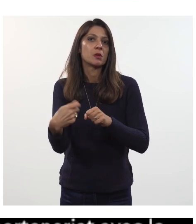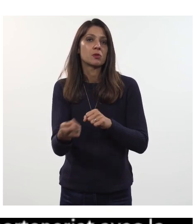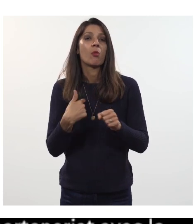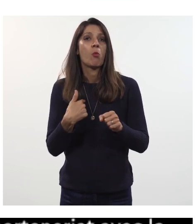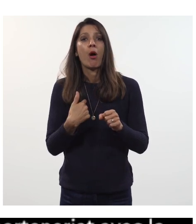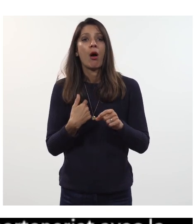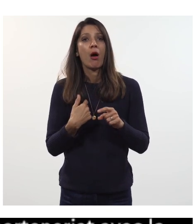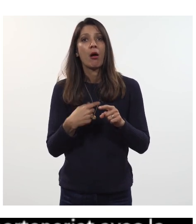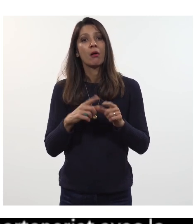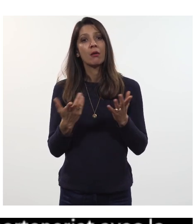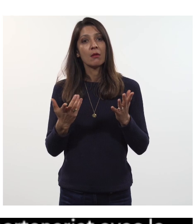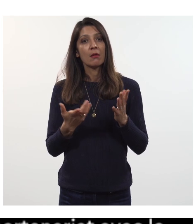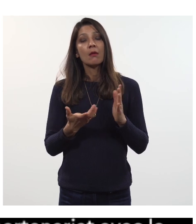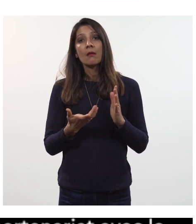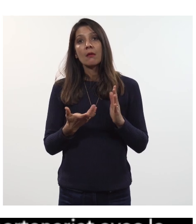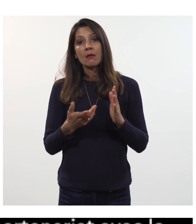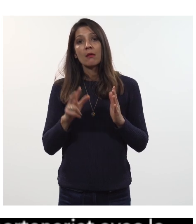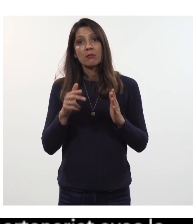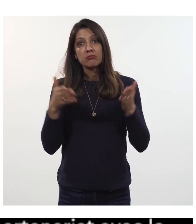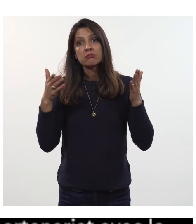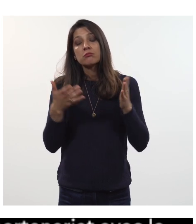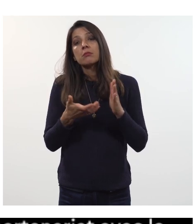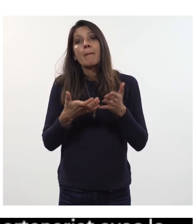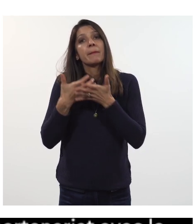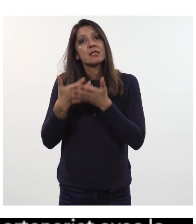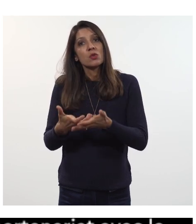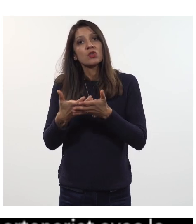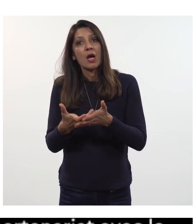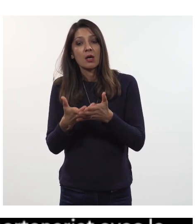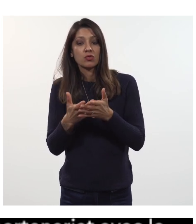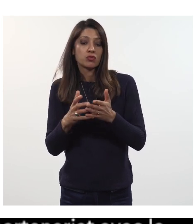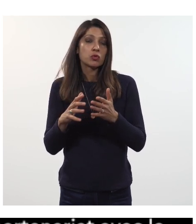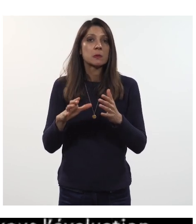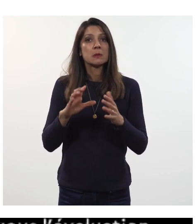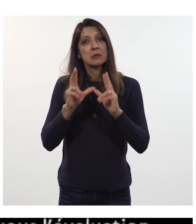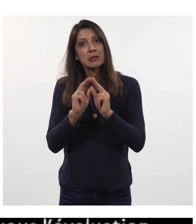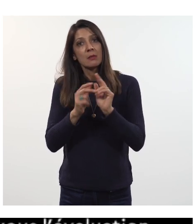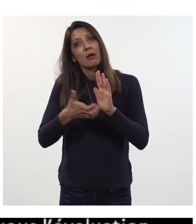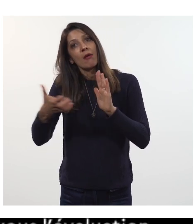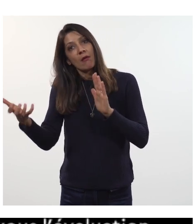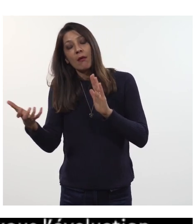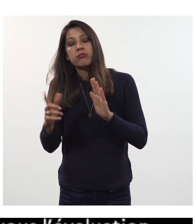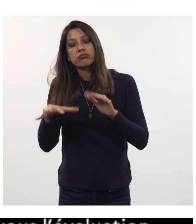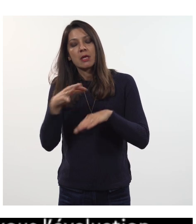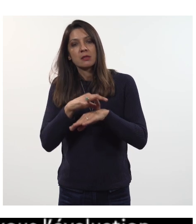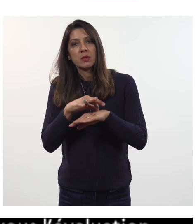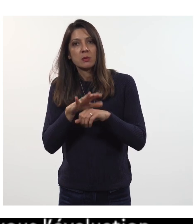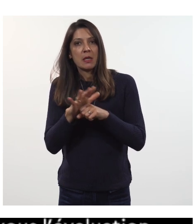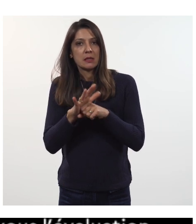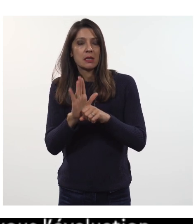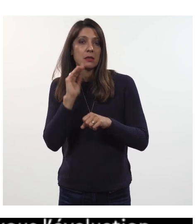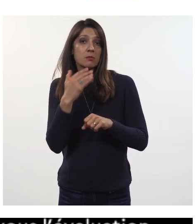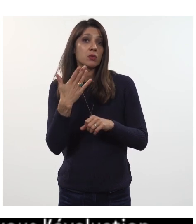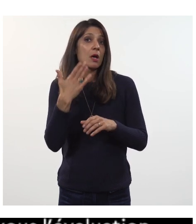moi, principalement sur la prise en charge en 15 minutes. C'était long pour aborder tout cela, mais n'hésitez pas à poser